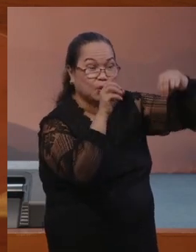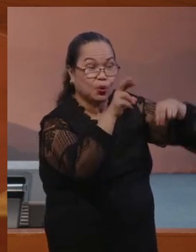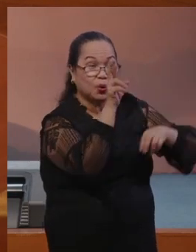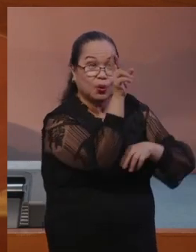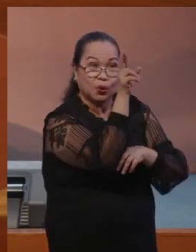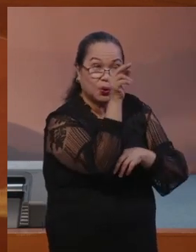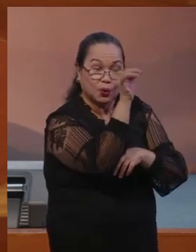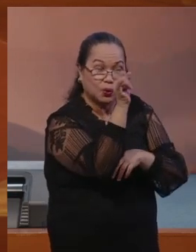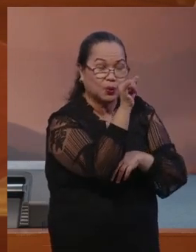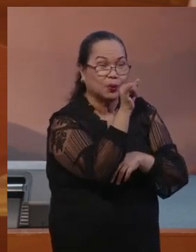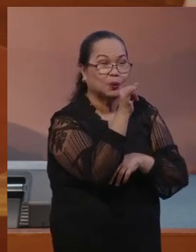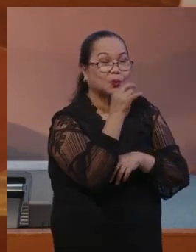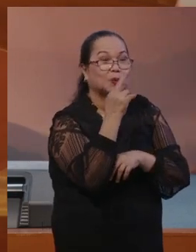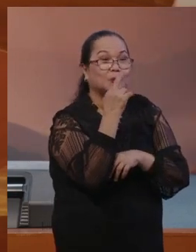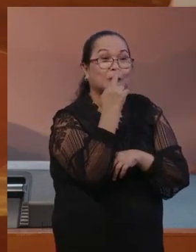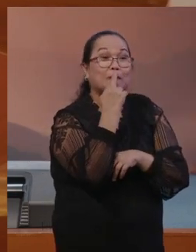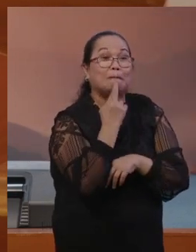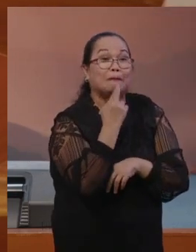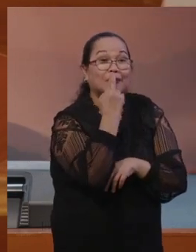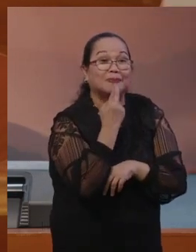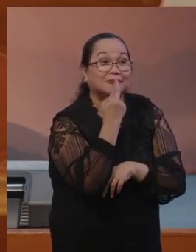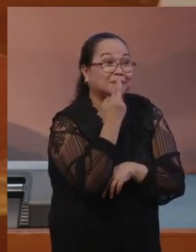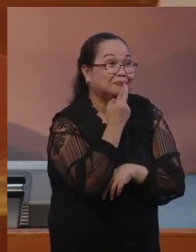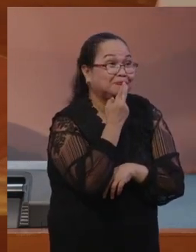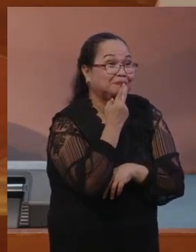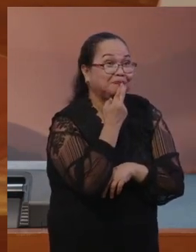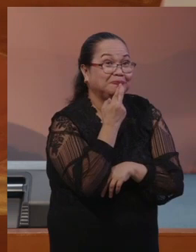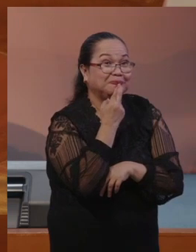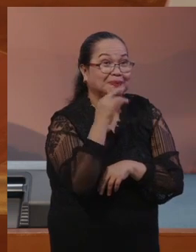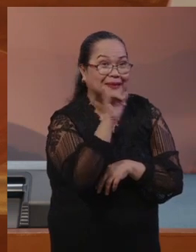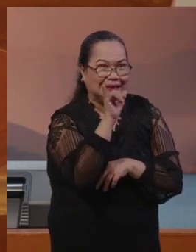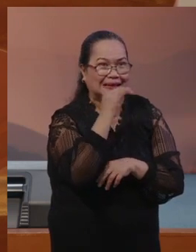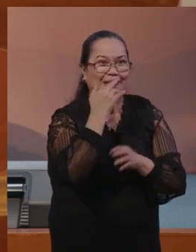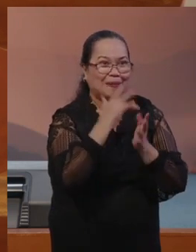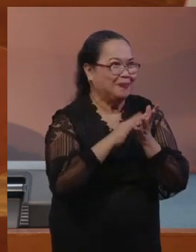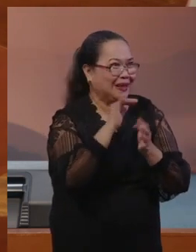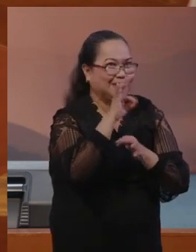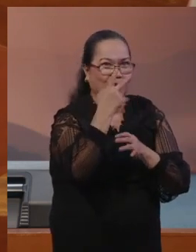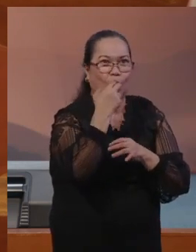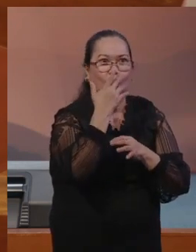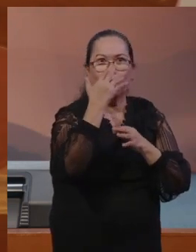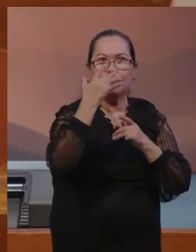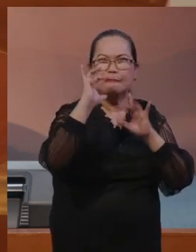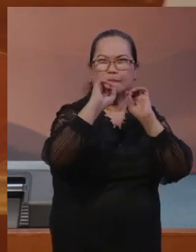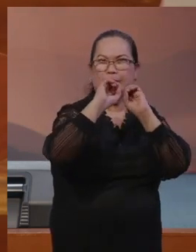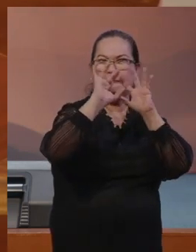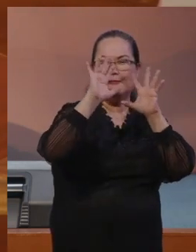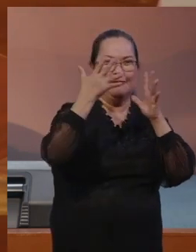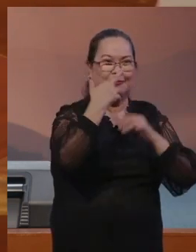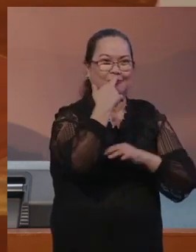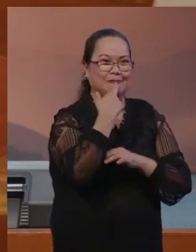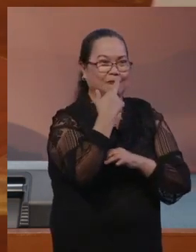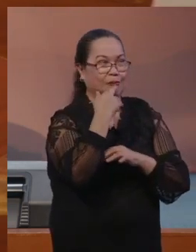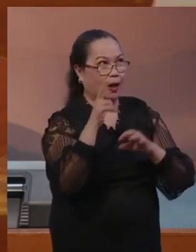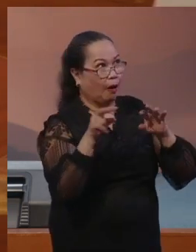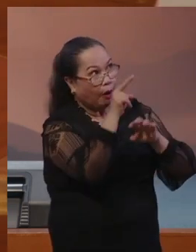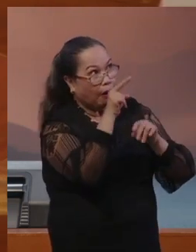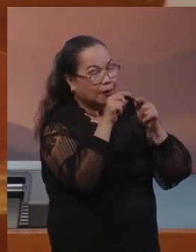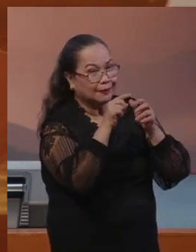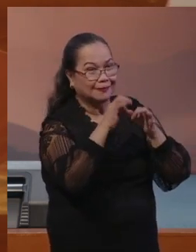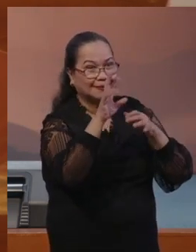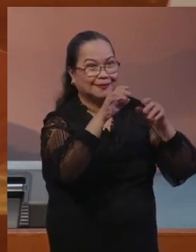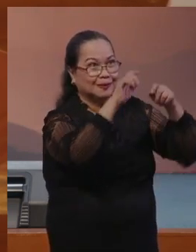Scarlet cord. Anong scarlet? Pula. Blood red. Instructive po yon kasi po,